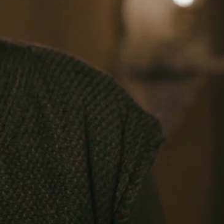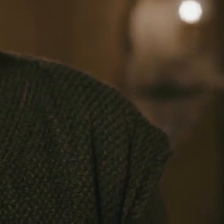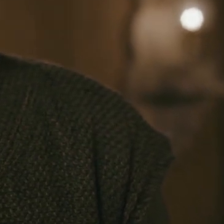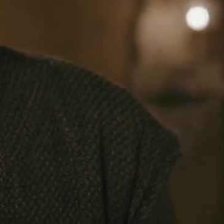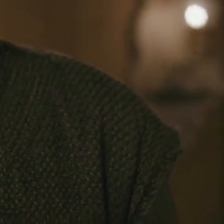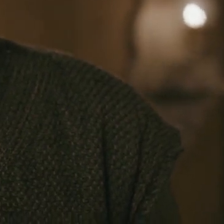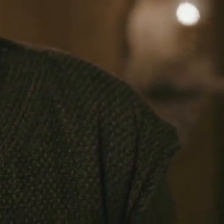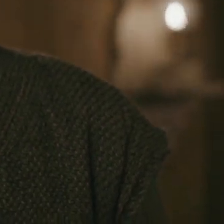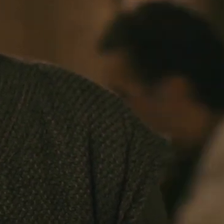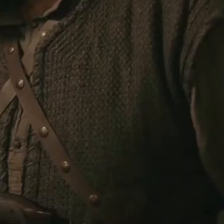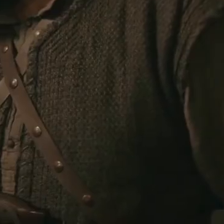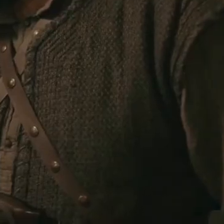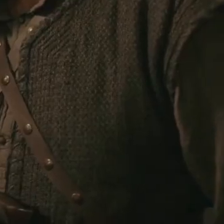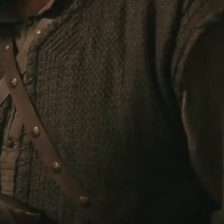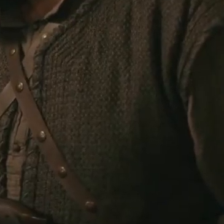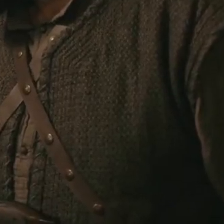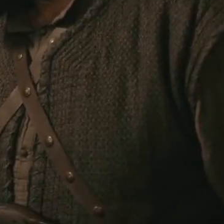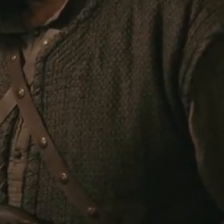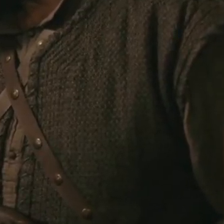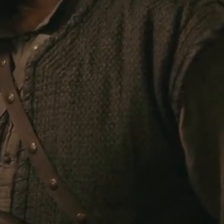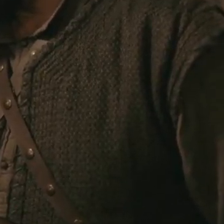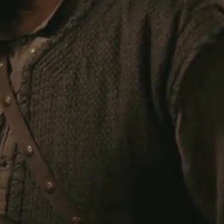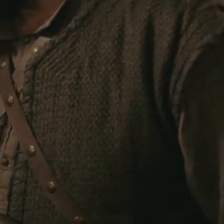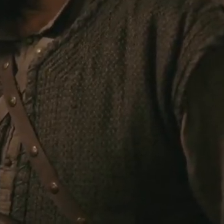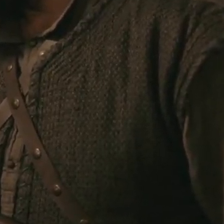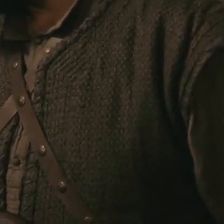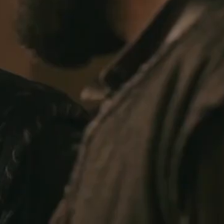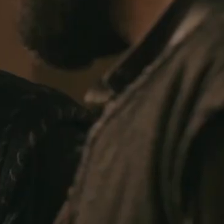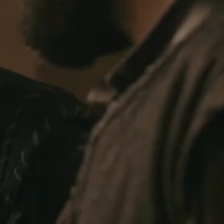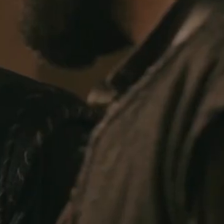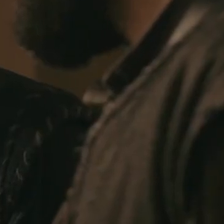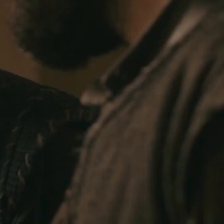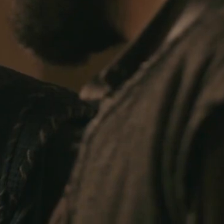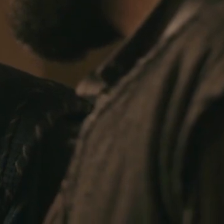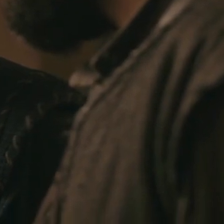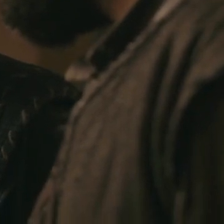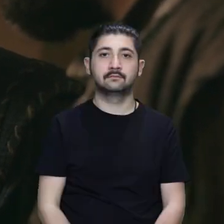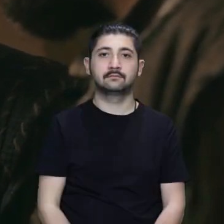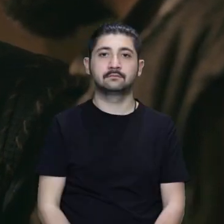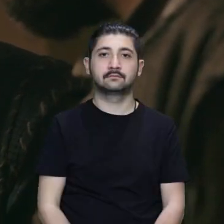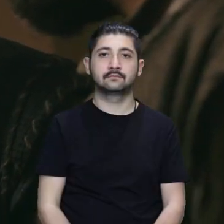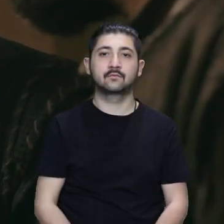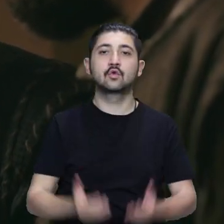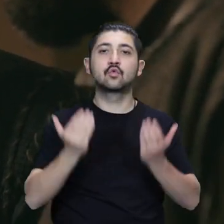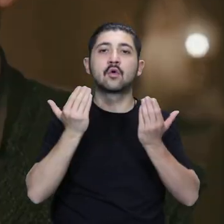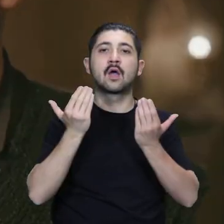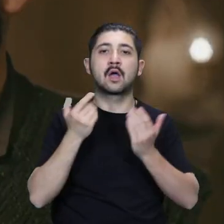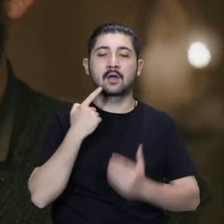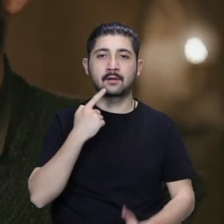Efsa Niyazi ile Mevlüt'e bakarak başını iki yana salladı. İnna lillahi ve inna ileyhi